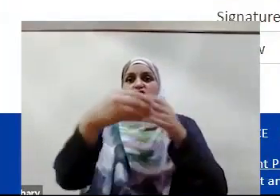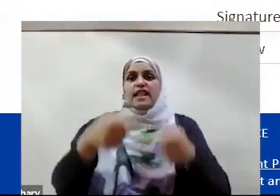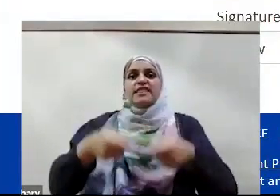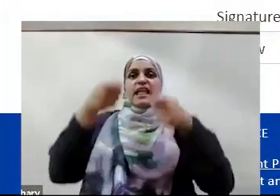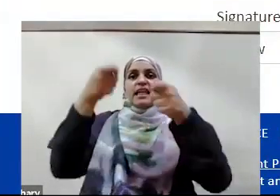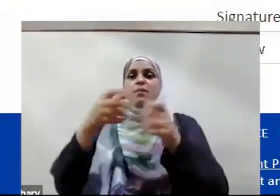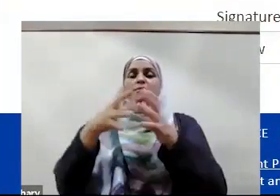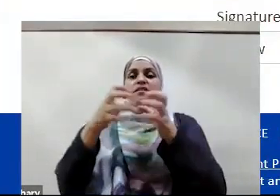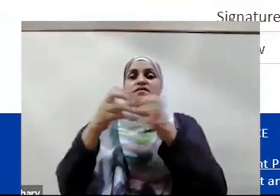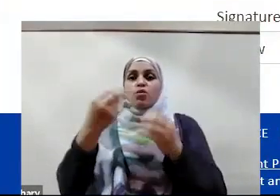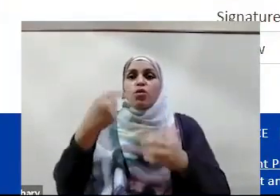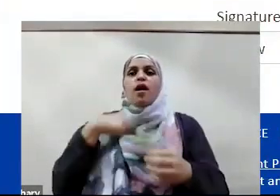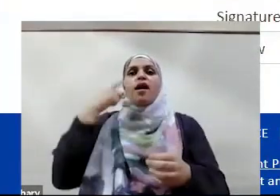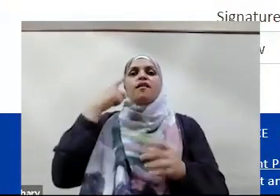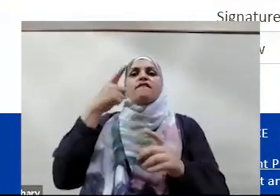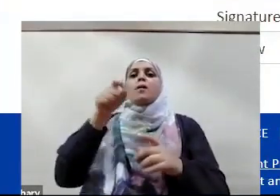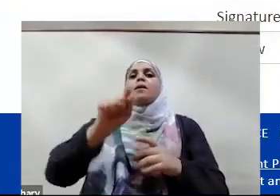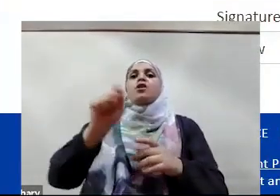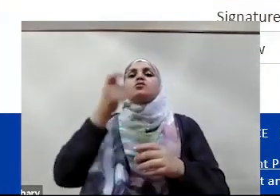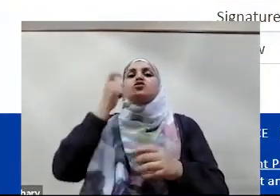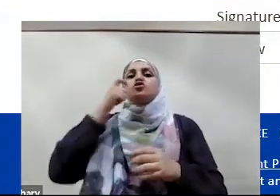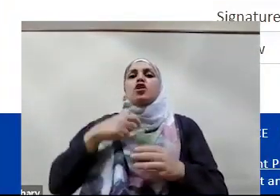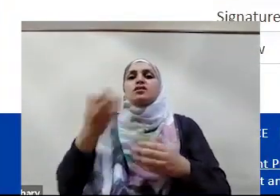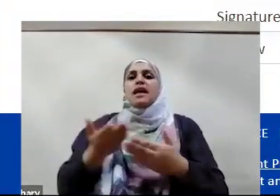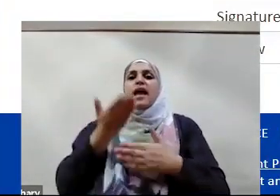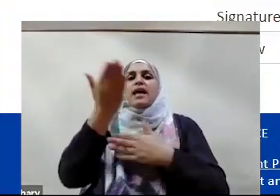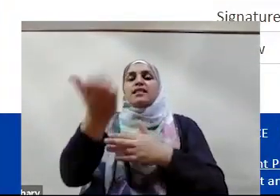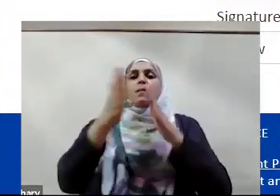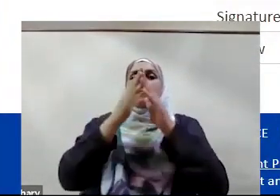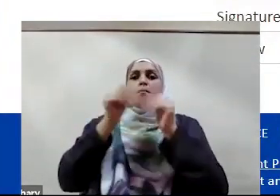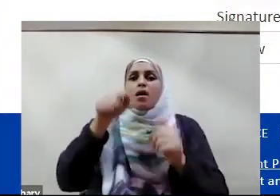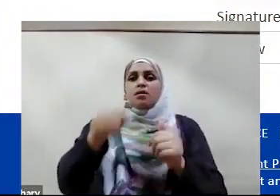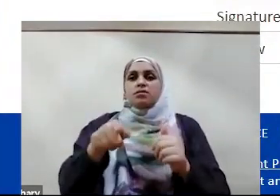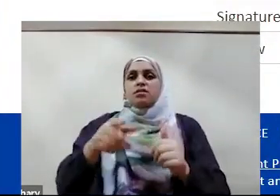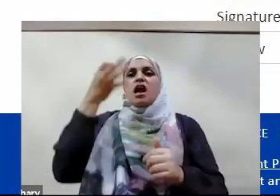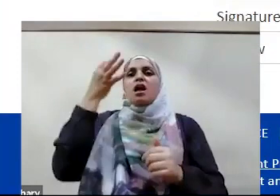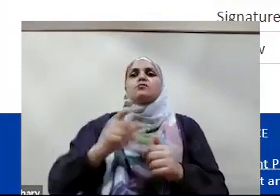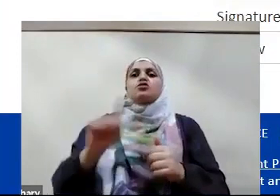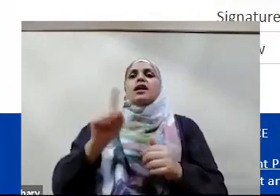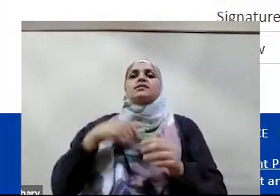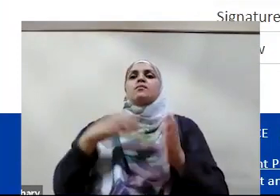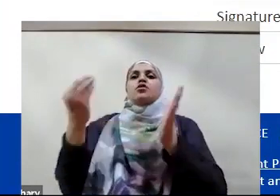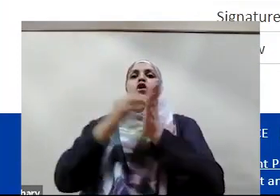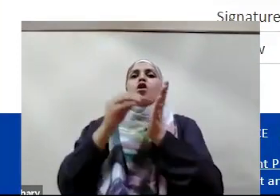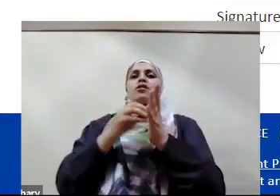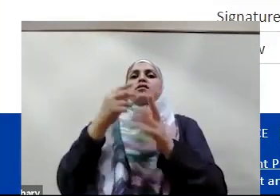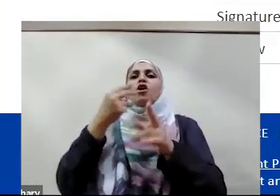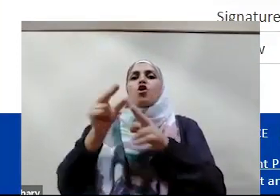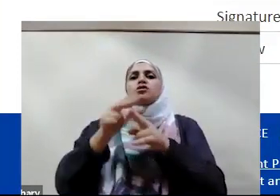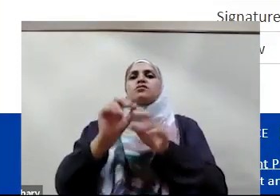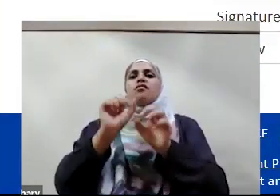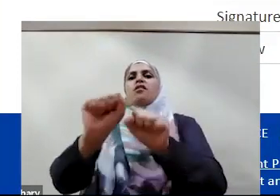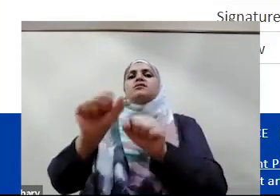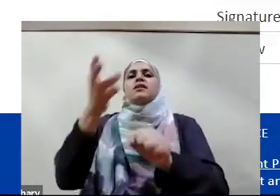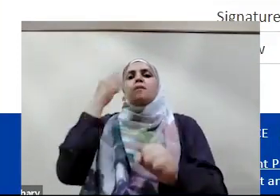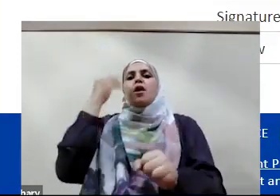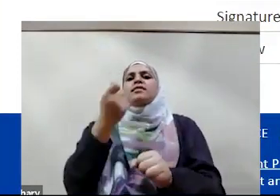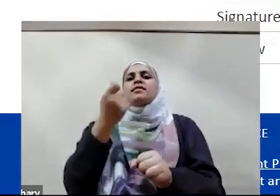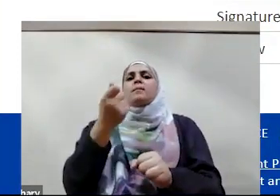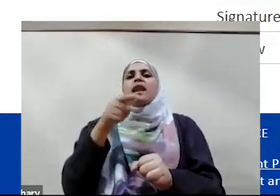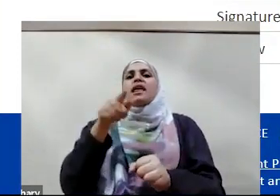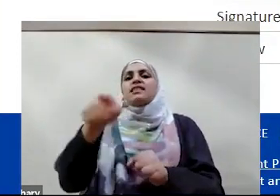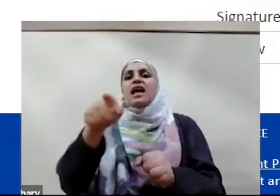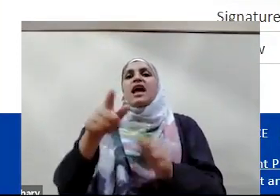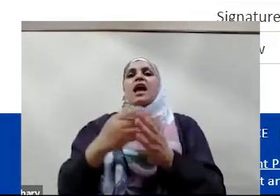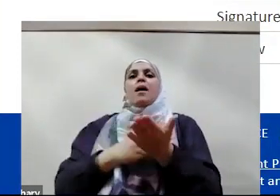إن المتقدمين من مصر مش محتاجين يملوا جزء المعلومات المالية دي، لأن الأبليكيشن ده عالمي، فهو